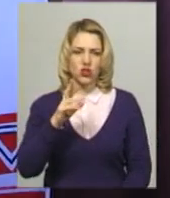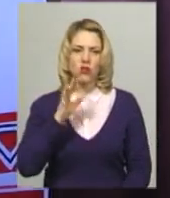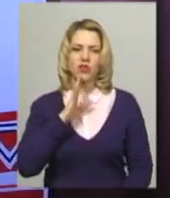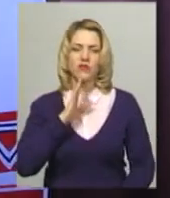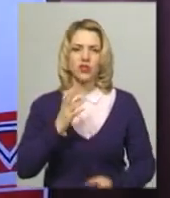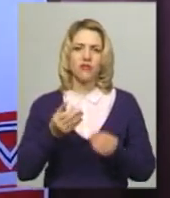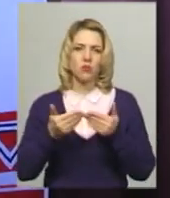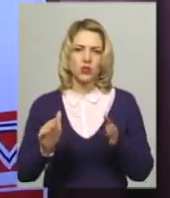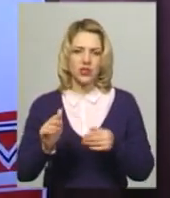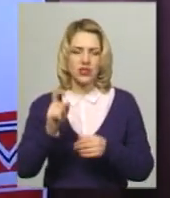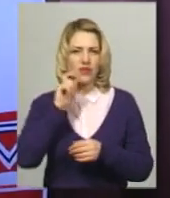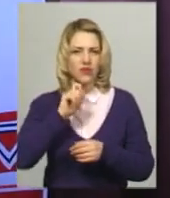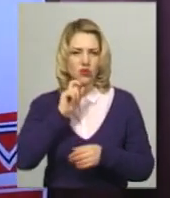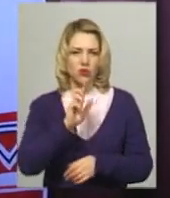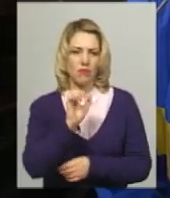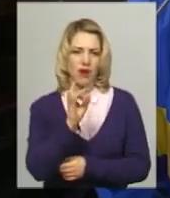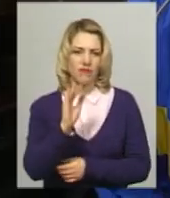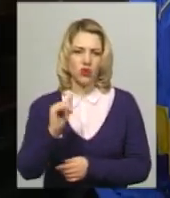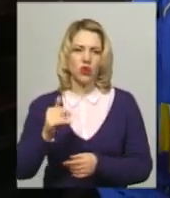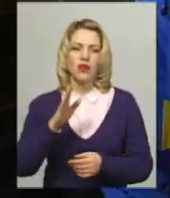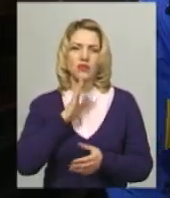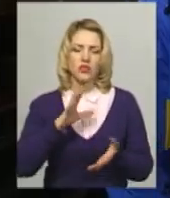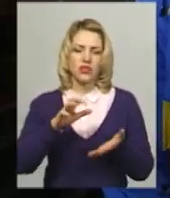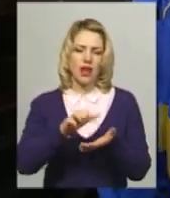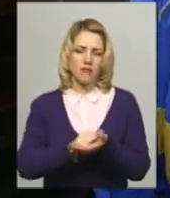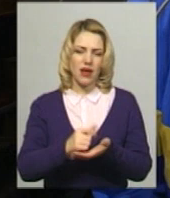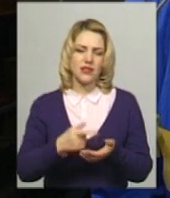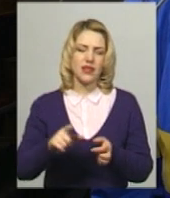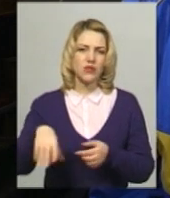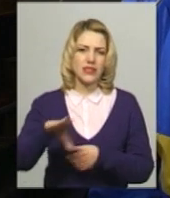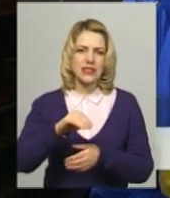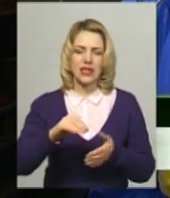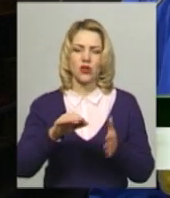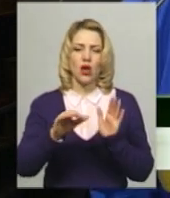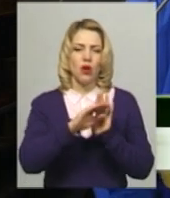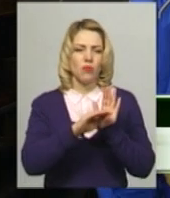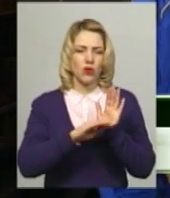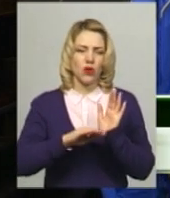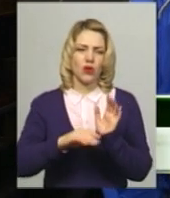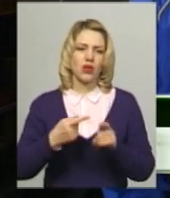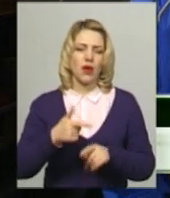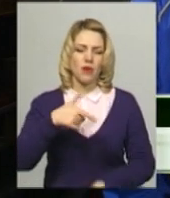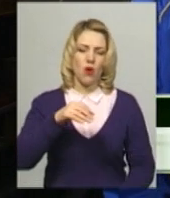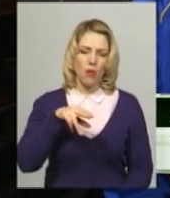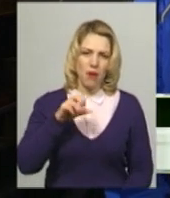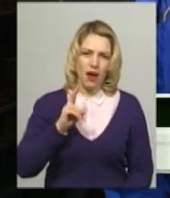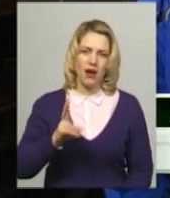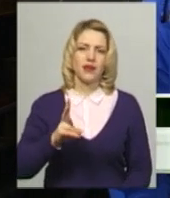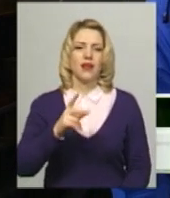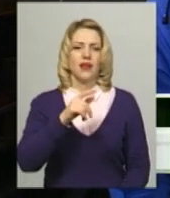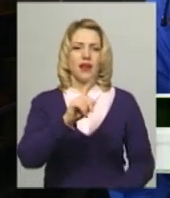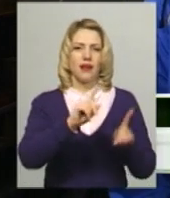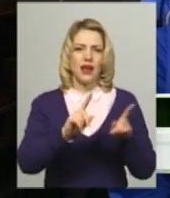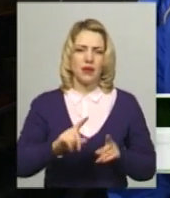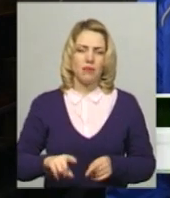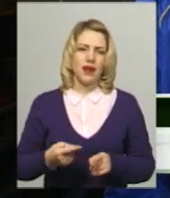каже, задіяна у всій програмі концерту. Це і гопаки, і весела Серафима, і Карпати. Також